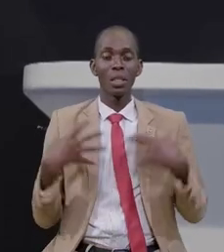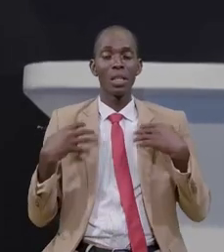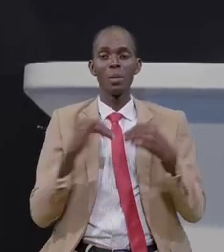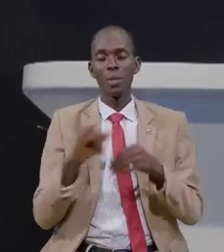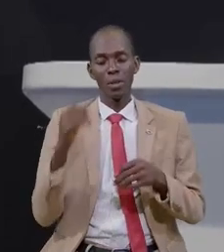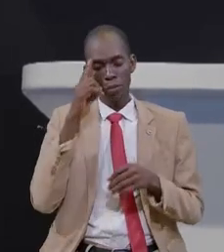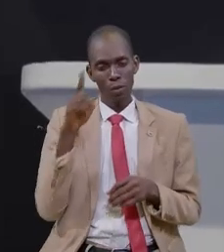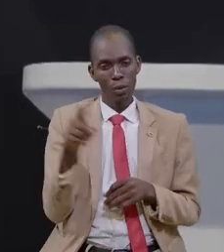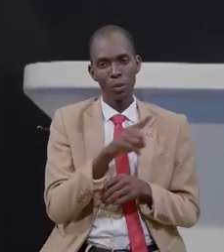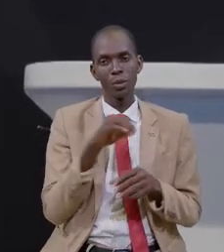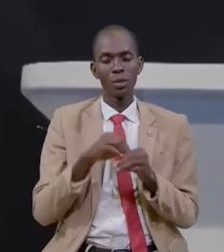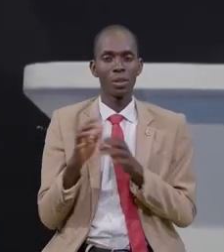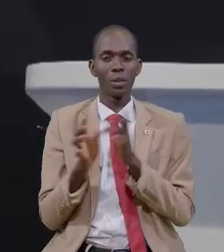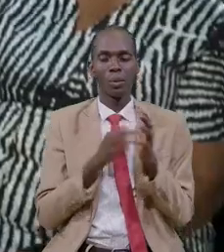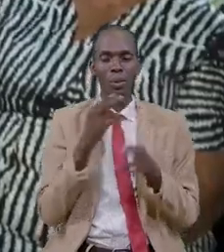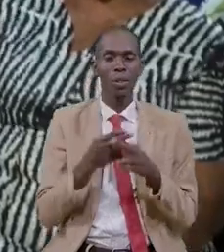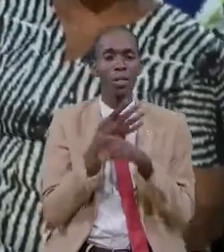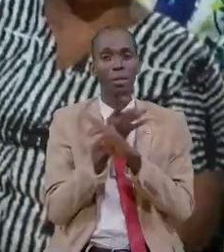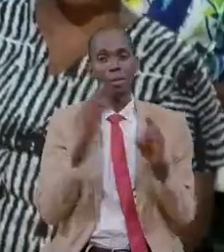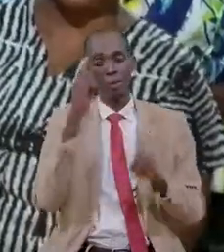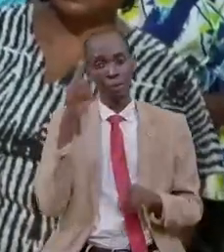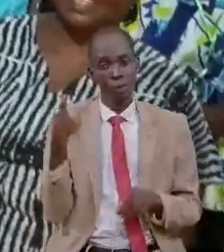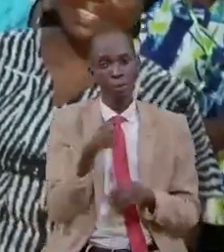Guérison, délivrance.